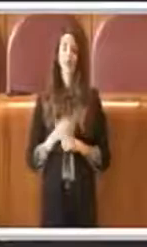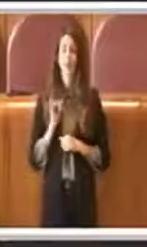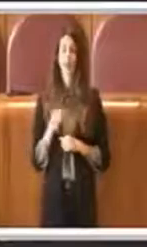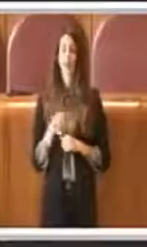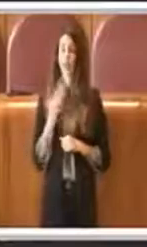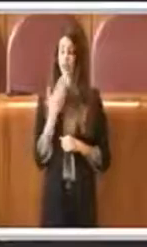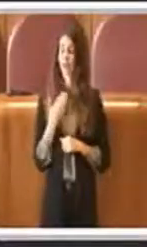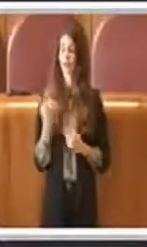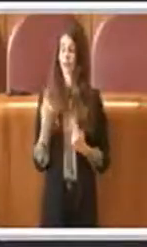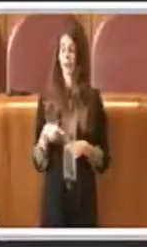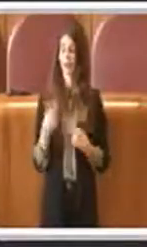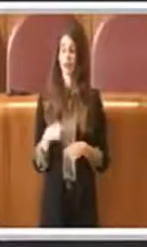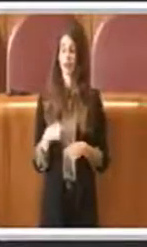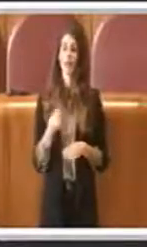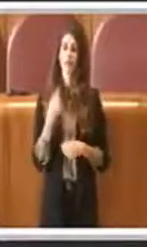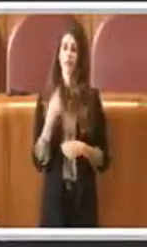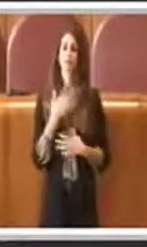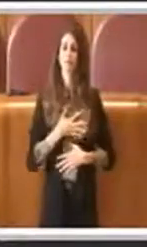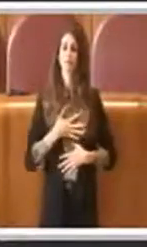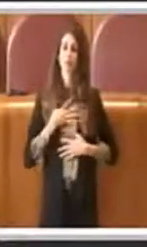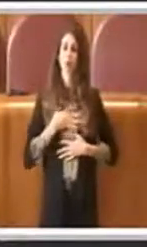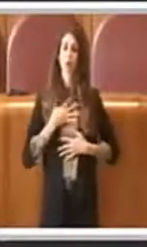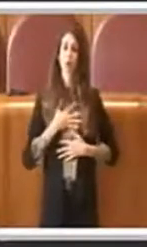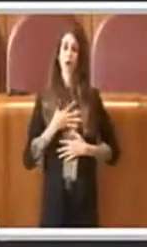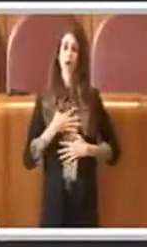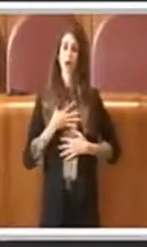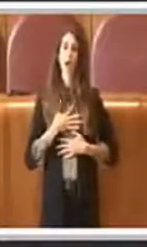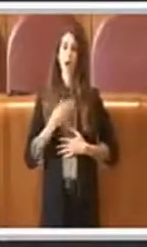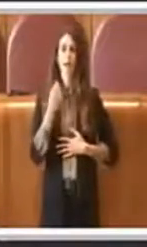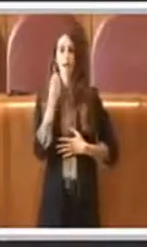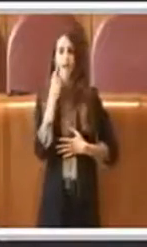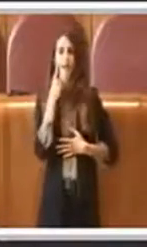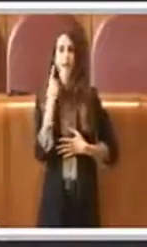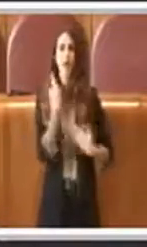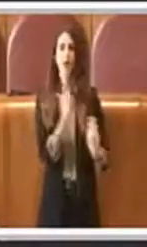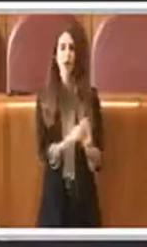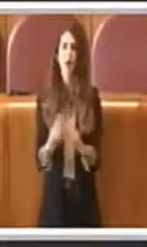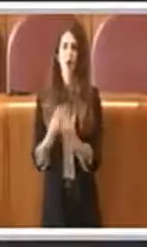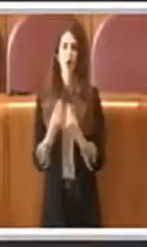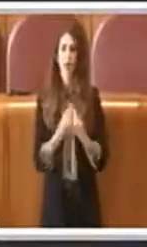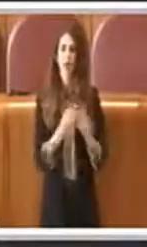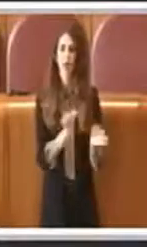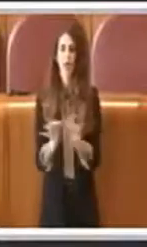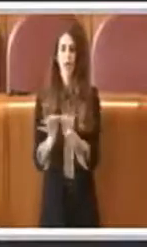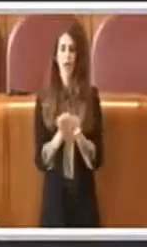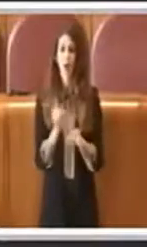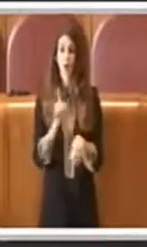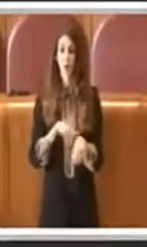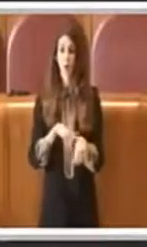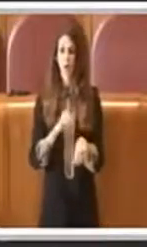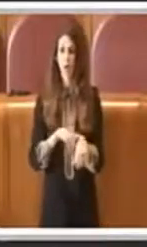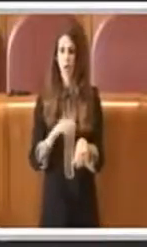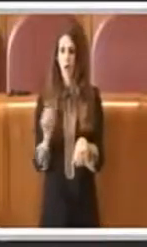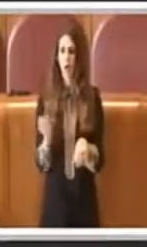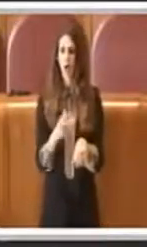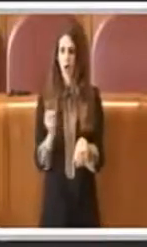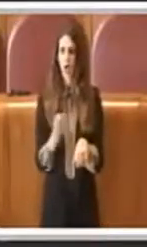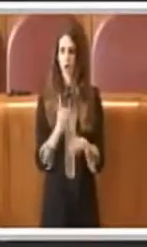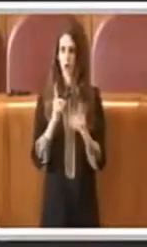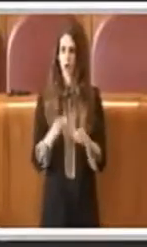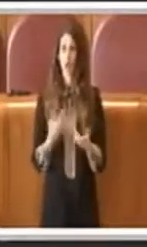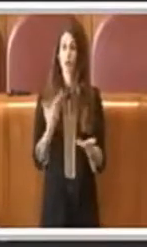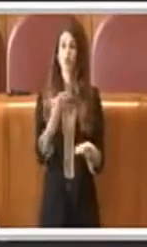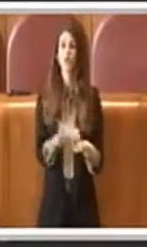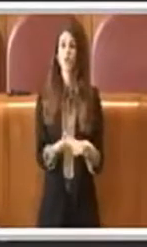grazie ai presidente mi fa piacere anche aver incontrato il favore dei colleghi sarò rapidissimo visto i tempi questa mozione va in